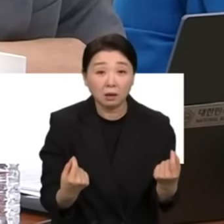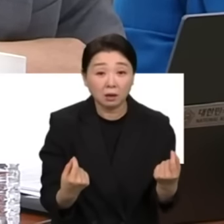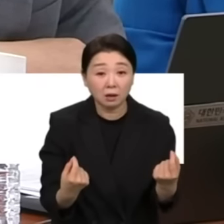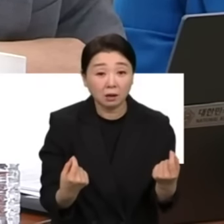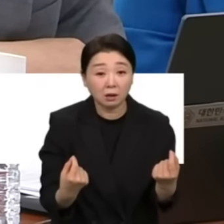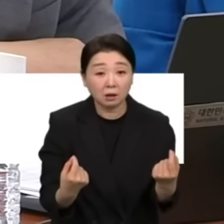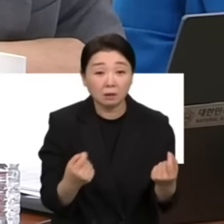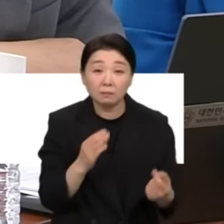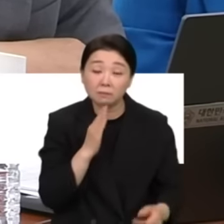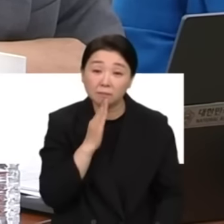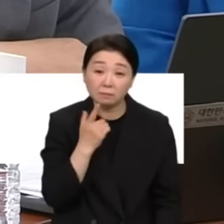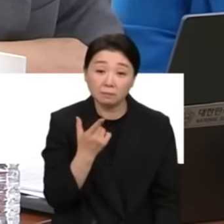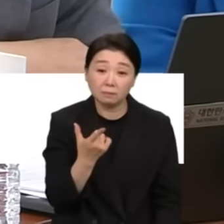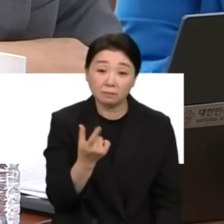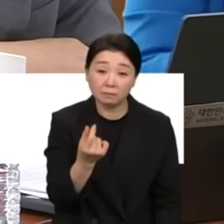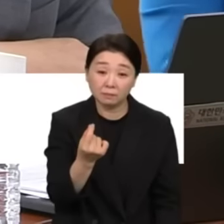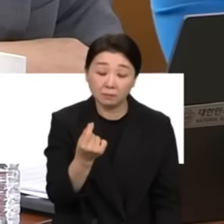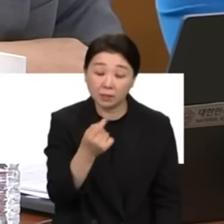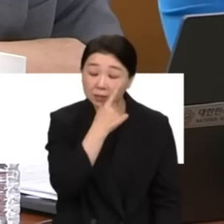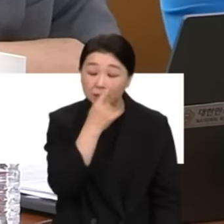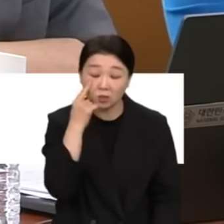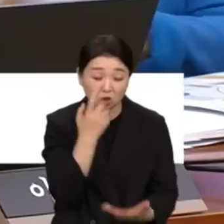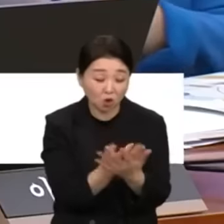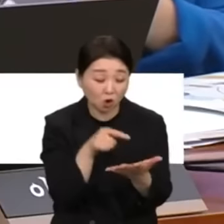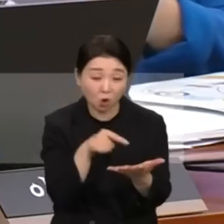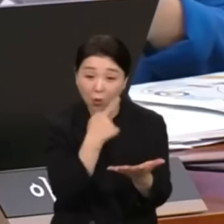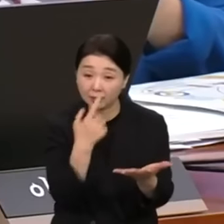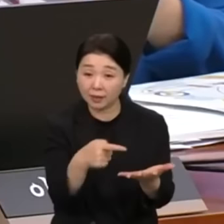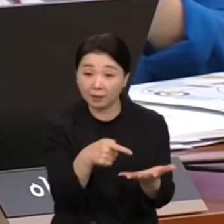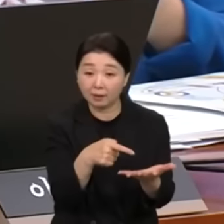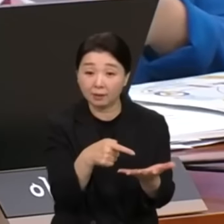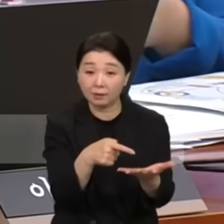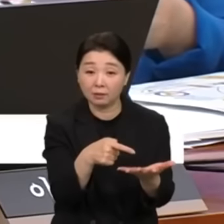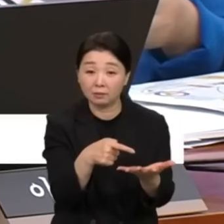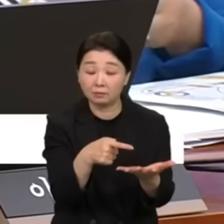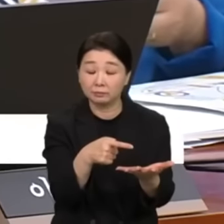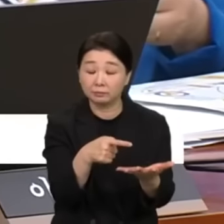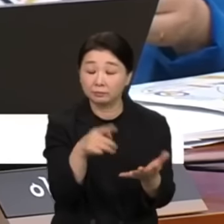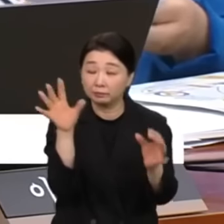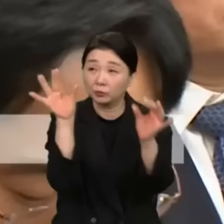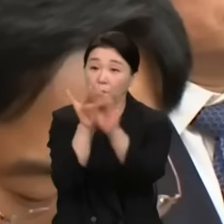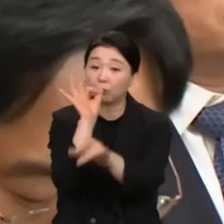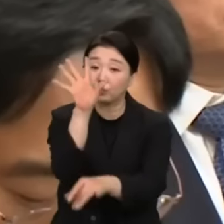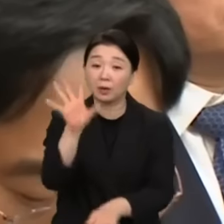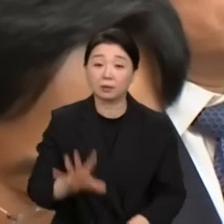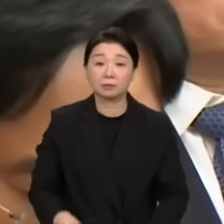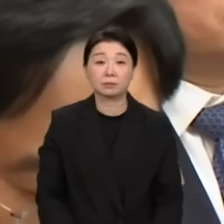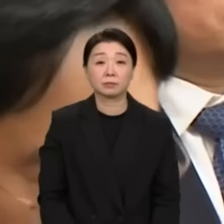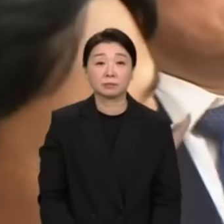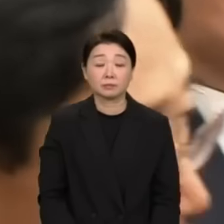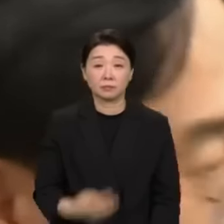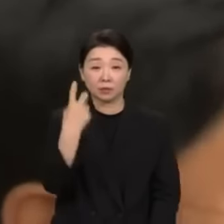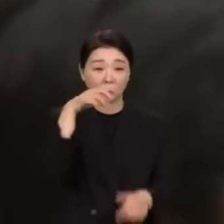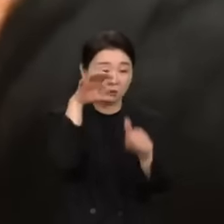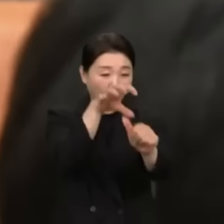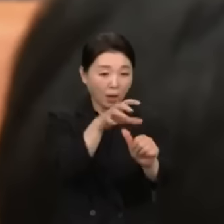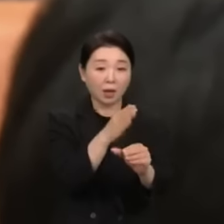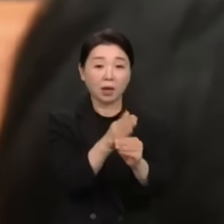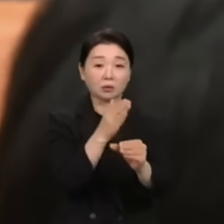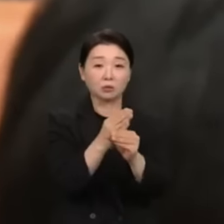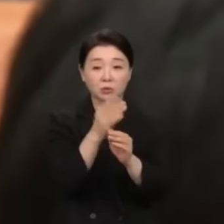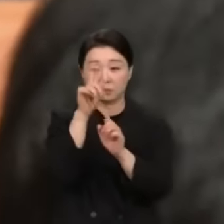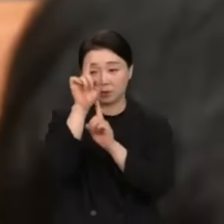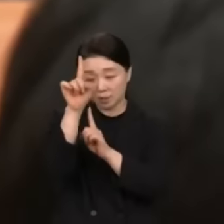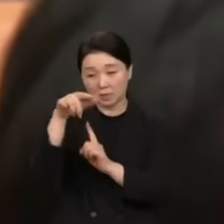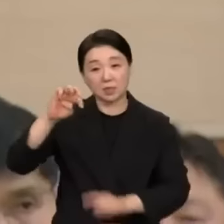수밖에 없는 정황과 증거인데 동의하지 않습니다. 수사 외압 의혹의 중심에선 이시원